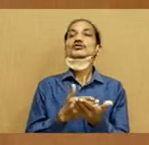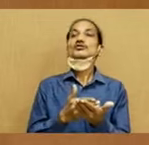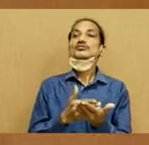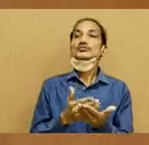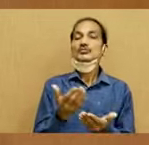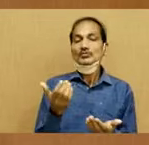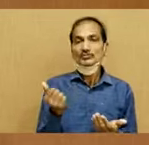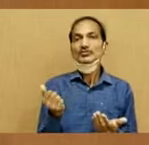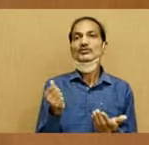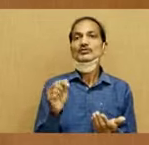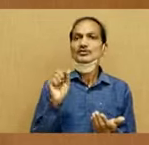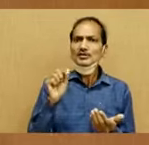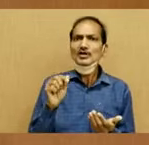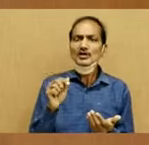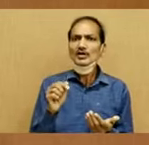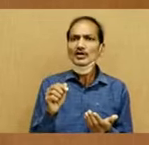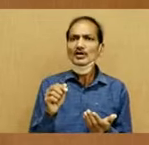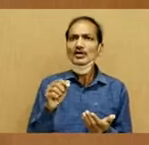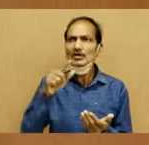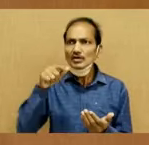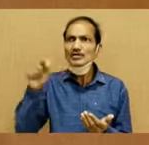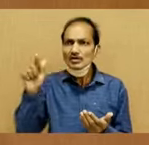ତାହା ଯଥେଷ୍ଟ କି?